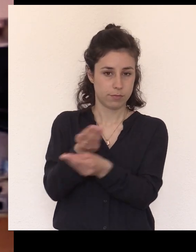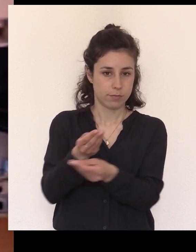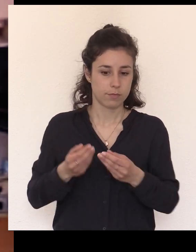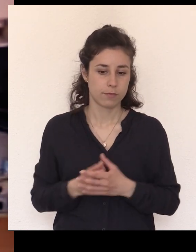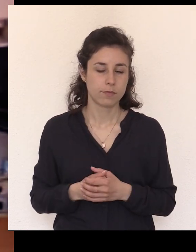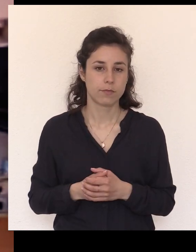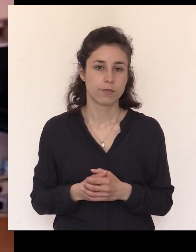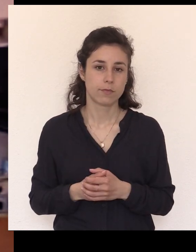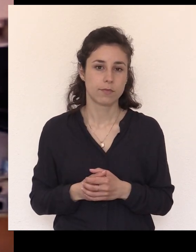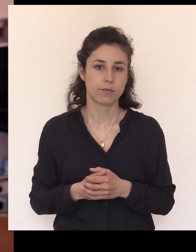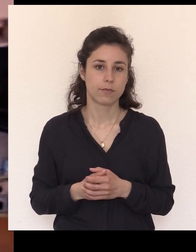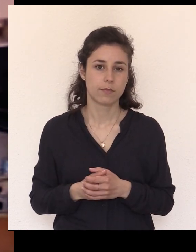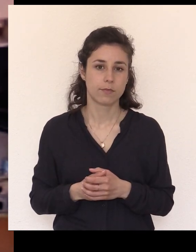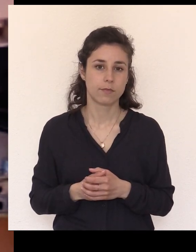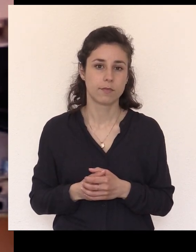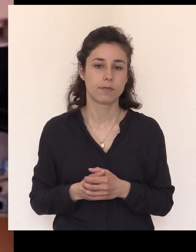führen. So.